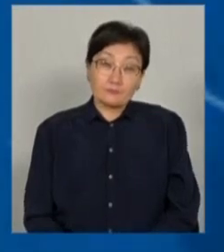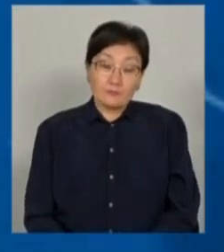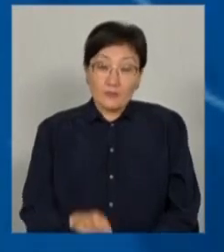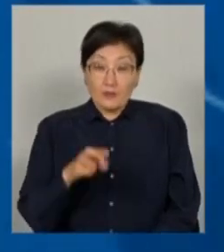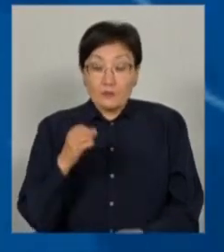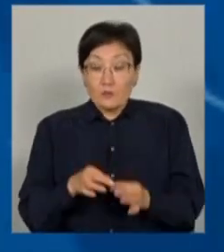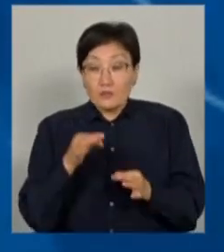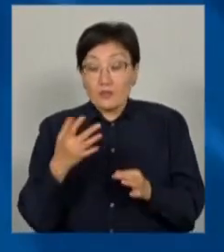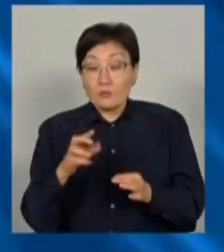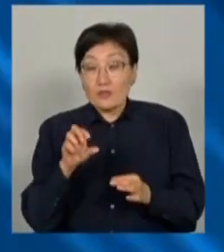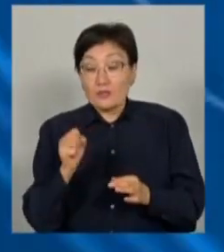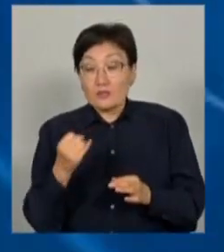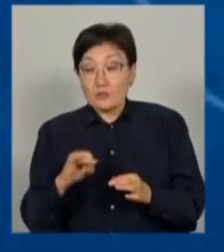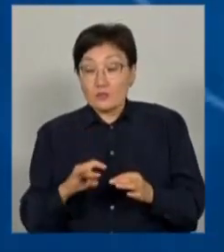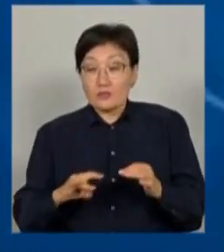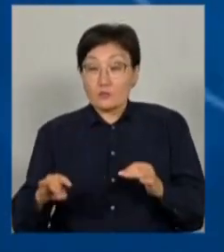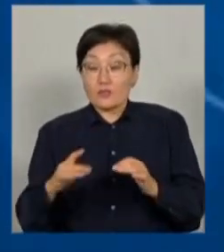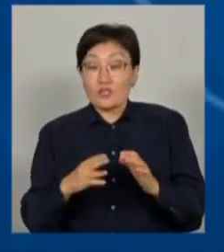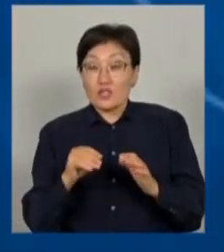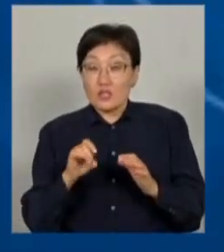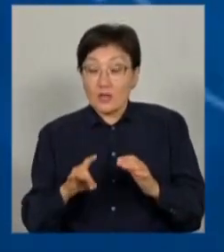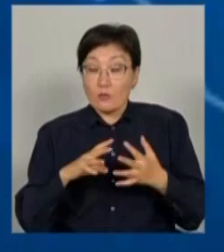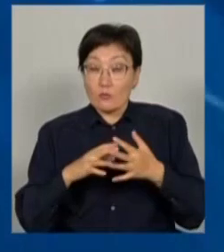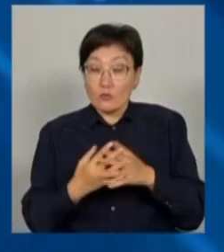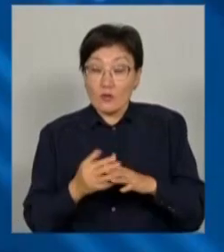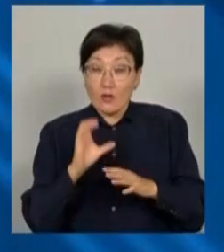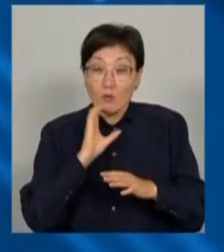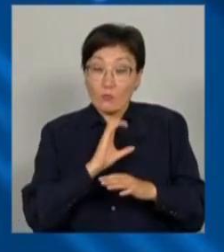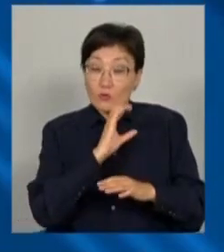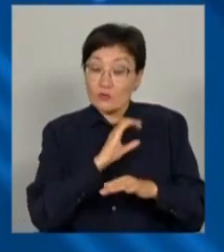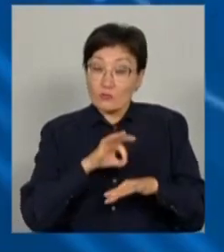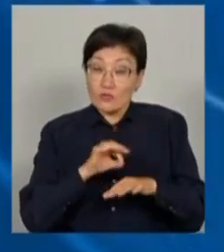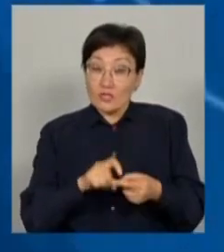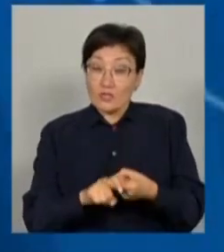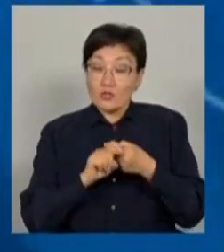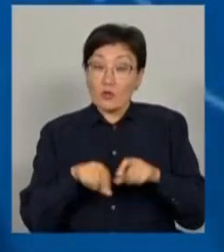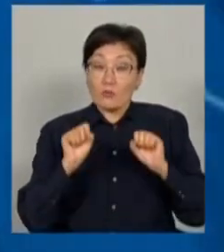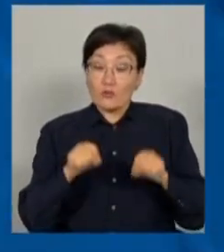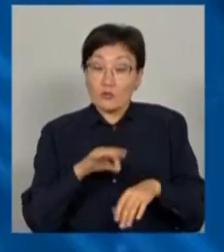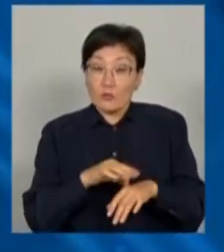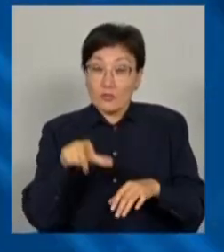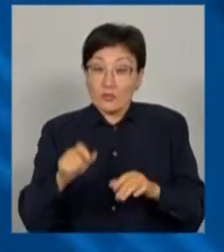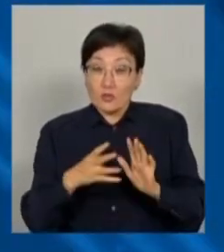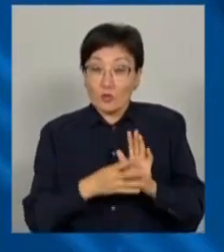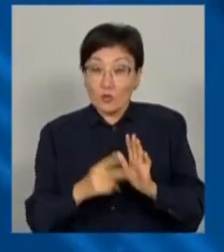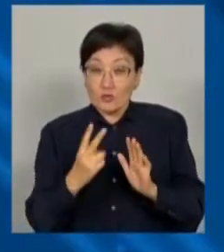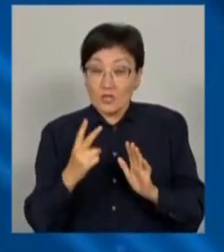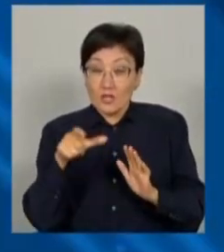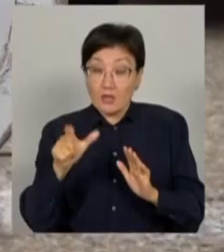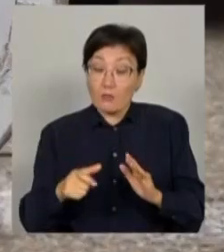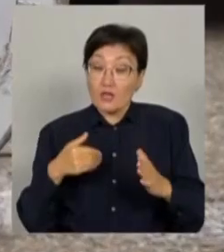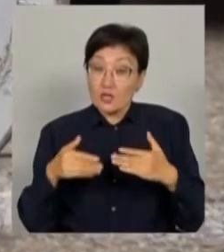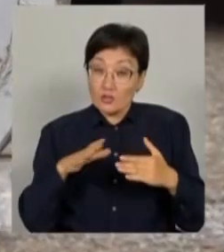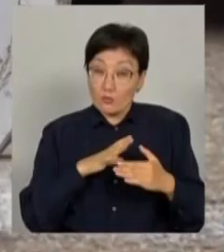Абай облысының Бесқарағай ауданы Жетішар ауылында сібір қойық жарасын жұқтыруы мүмкін деген тұрғынмен 92 адам байланыста